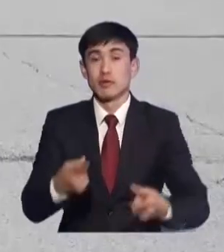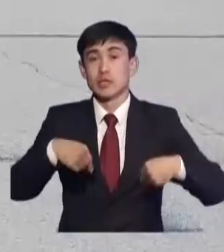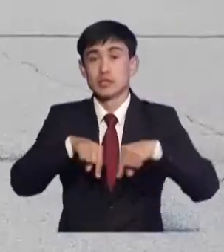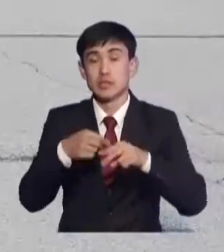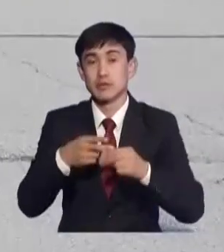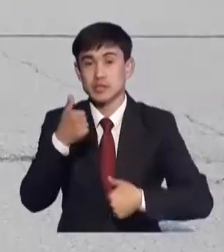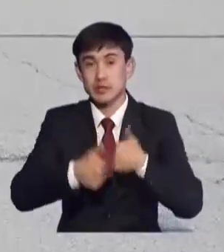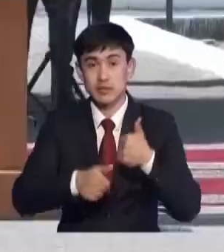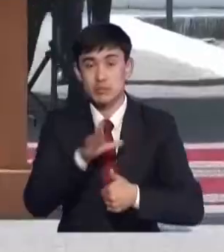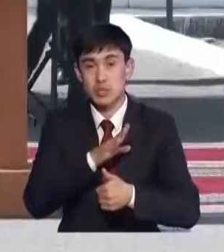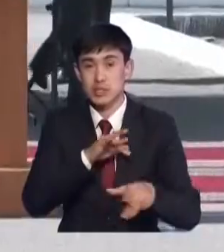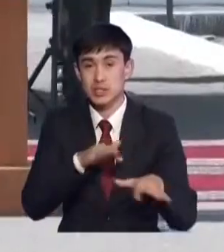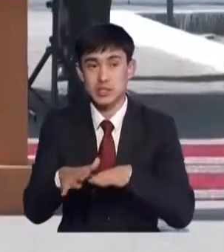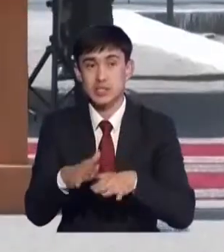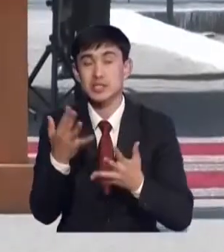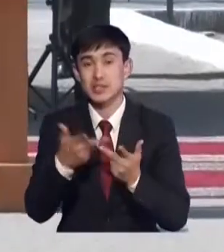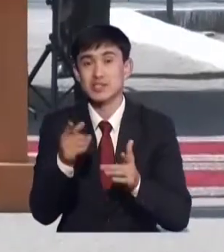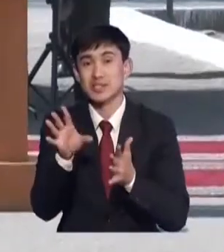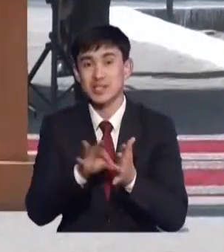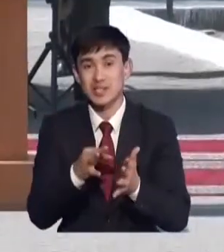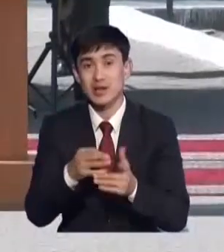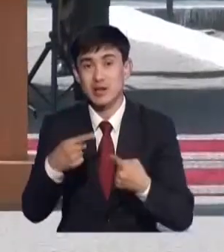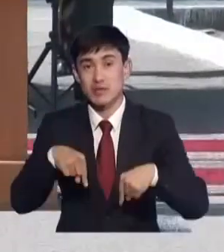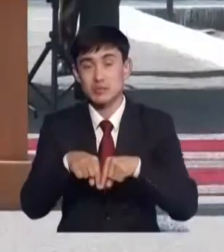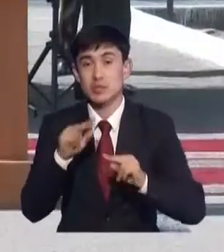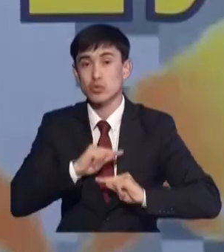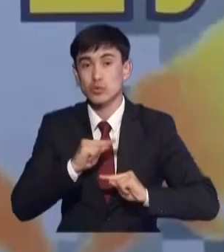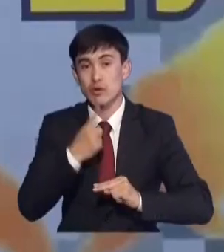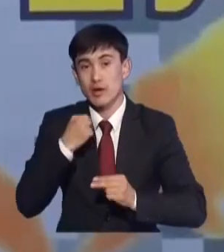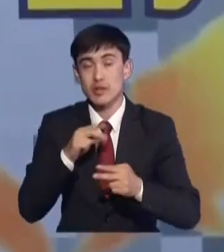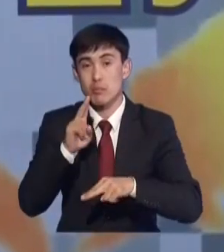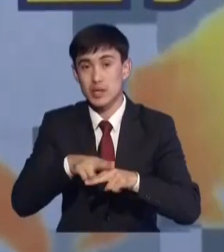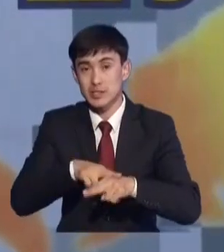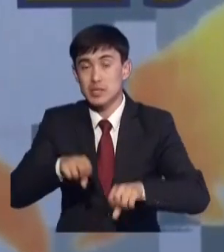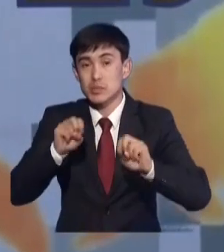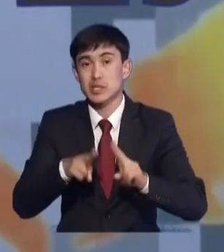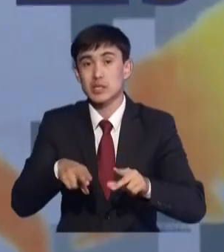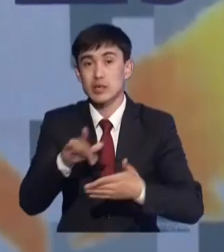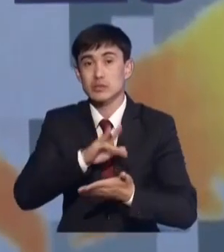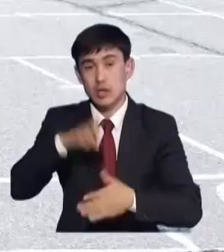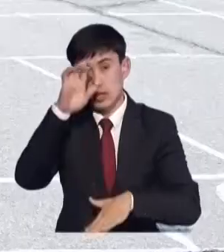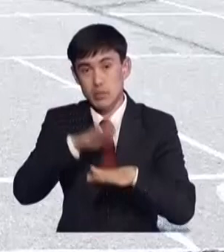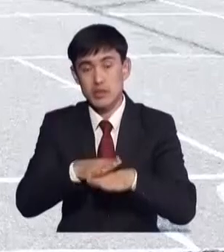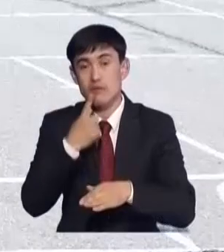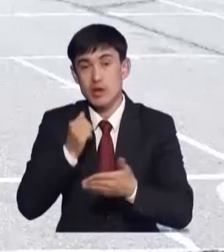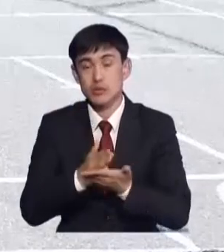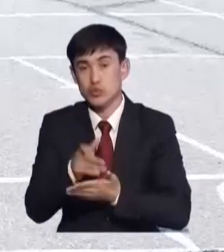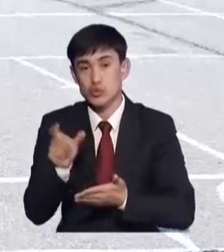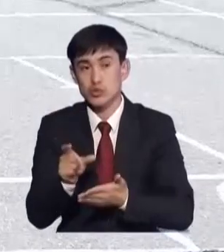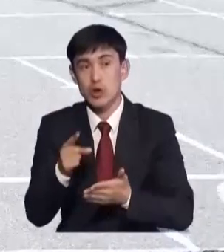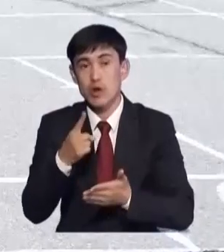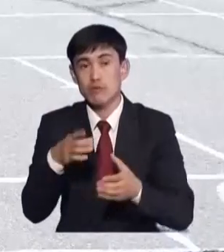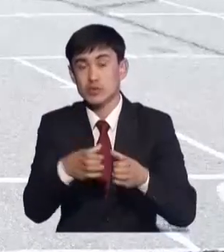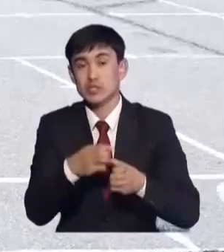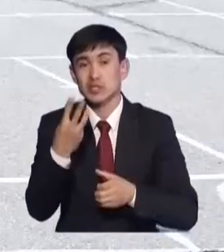этого соревнования было задействовано сразу несколько ведомств. Это сотрудники военной полиции, специалисты городского акимата и военнослужащие воинской